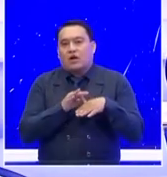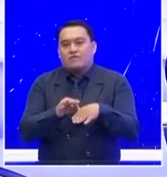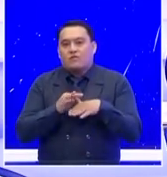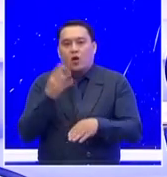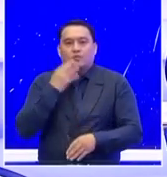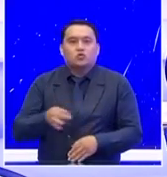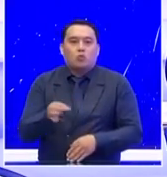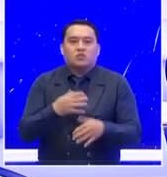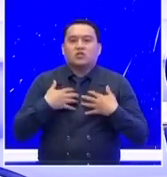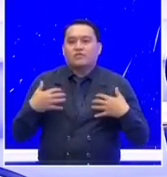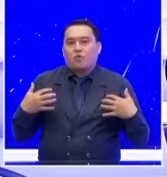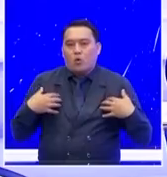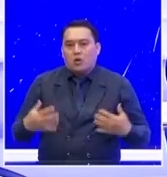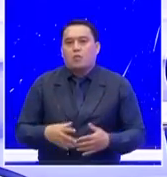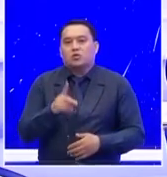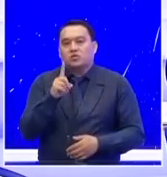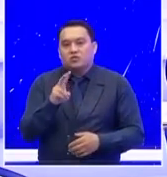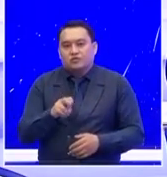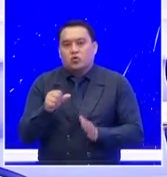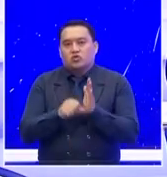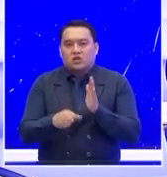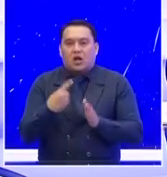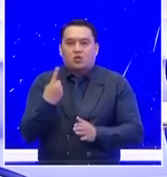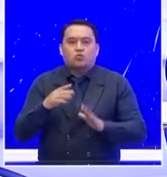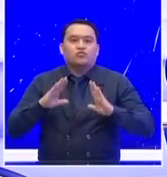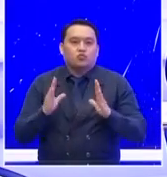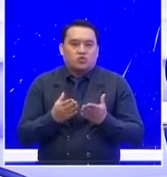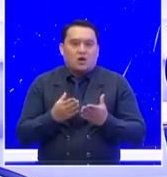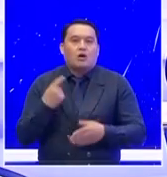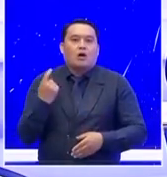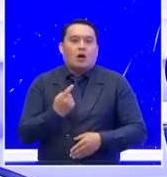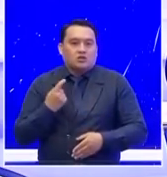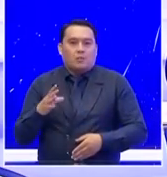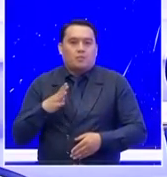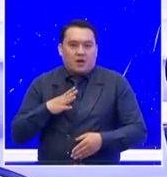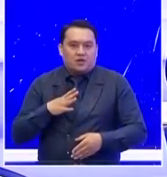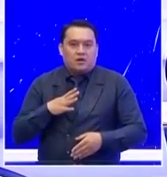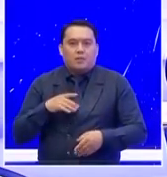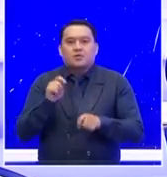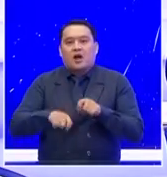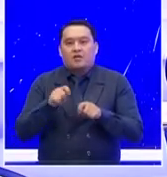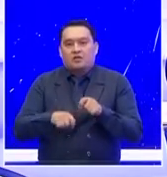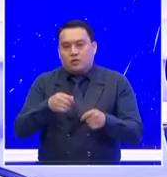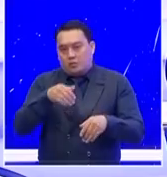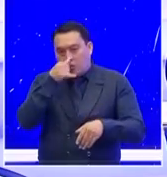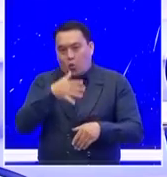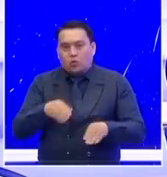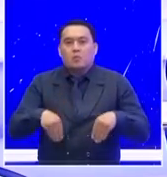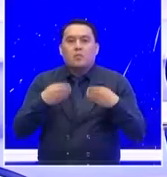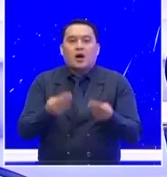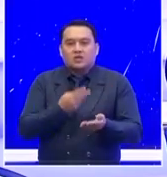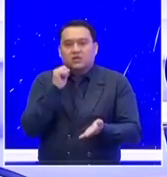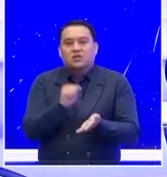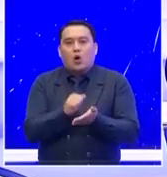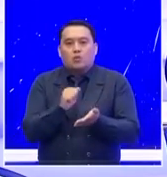в Алматинской области. Более того, в 261 случае владельцы в ходе проверки не смогли документально